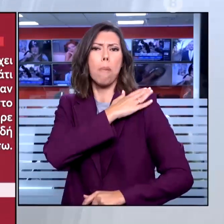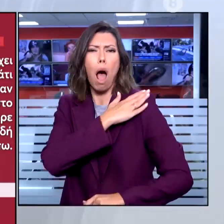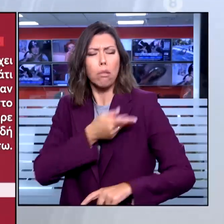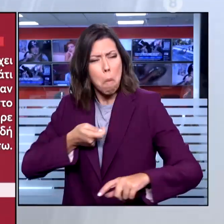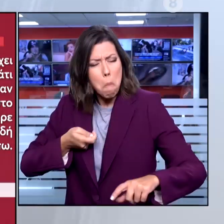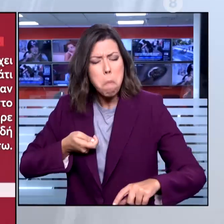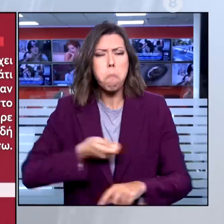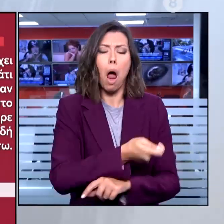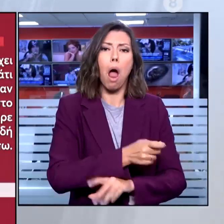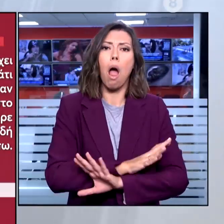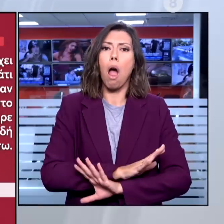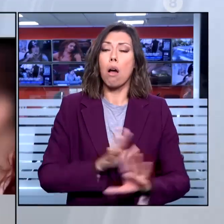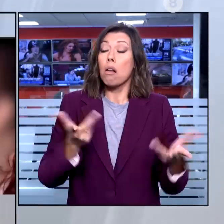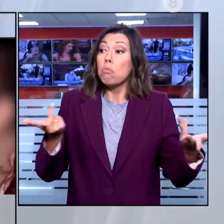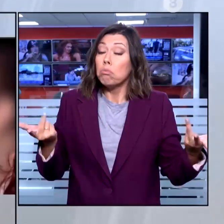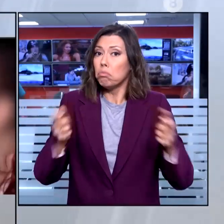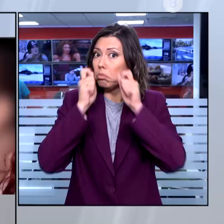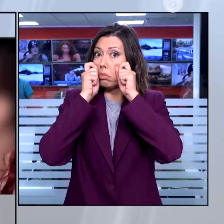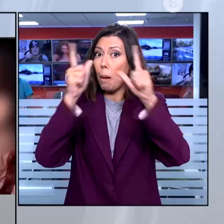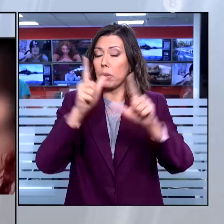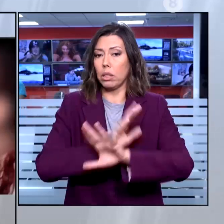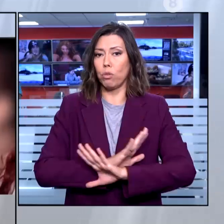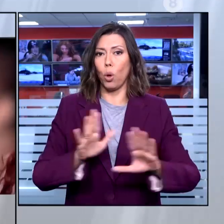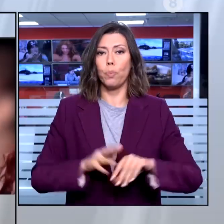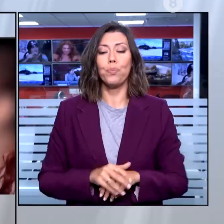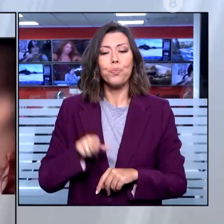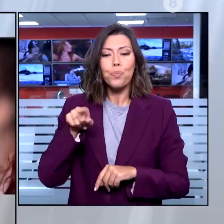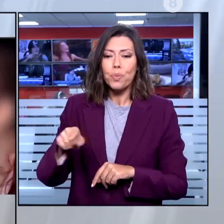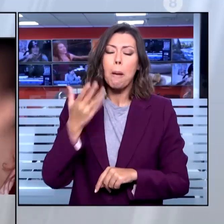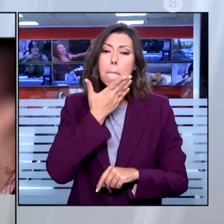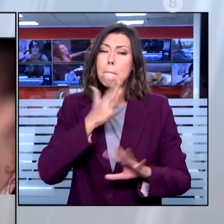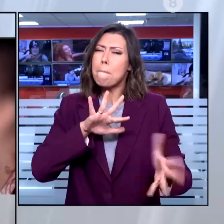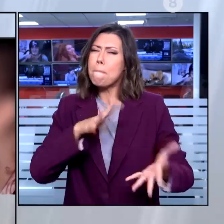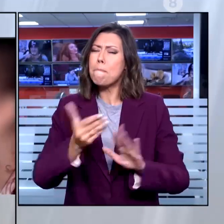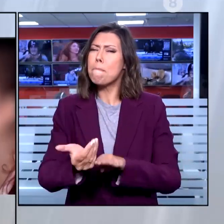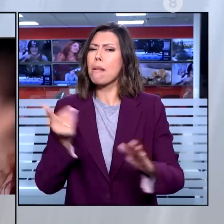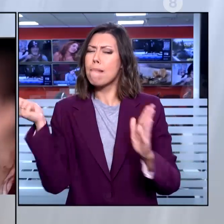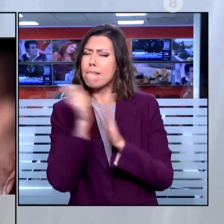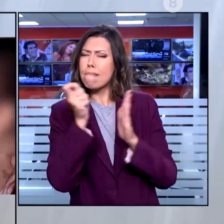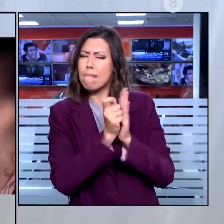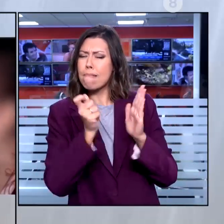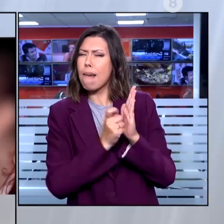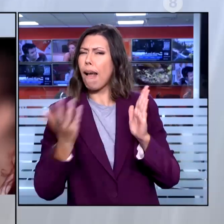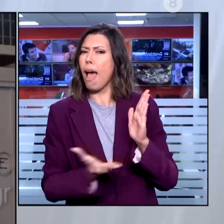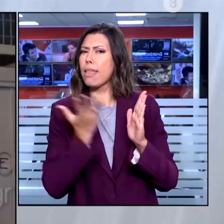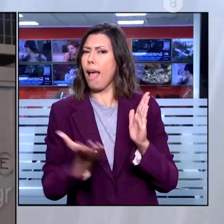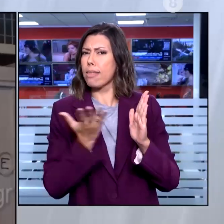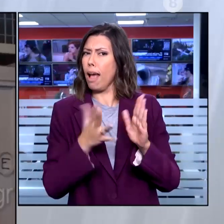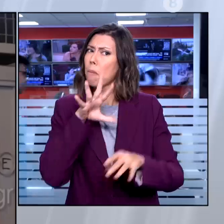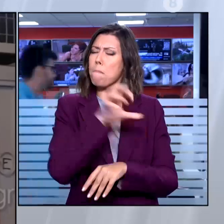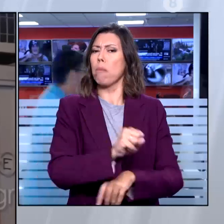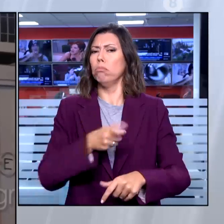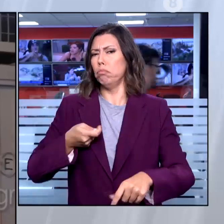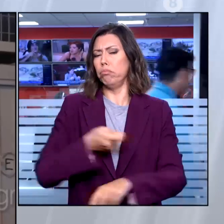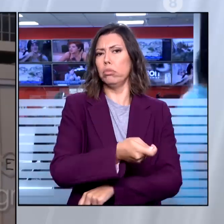πήρε και στην πλάτη. Δηλαδή δεν ξέρω τι να πω. Αυτοί που ήρθαν. Λογικά κάποιο μπελά θα είχαν με αυτά εξωσχολικά και ξέρουν ότι πηγαίνουν εδώ και τους βρήκανε. Οι